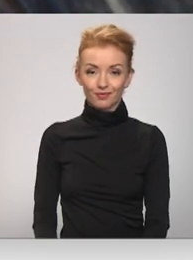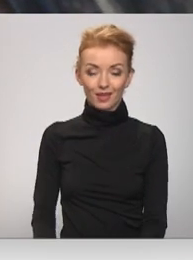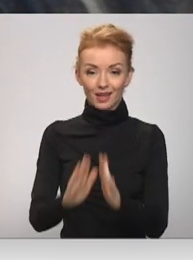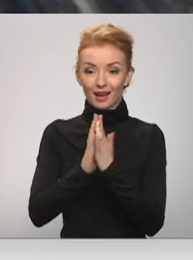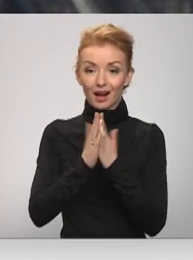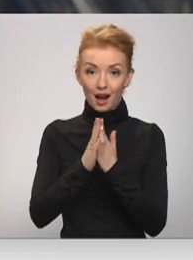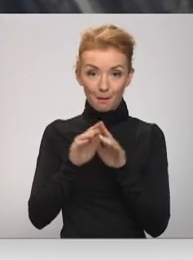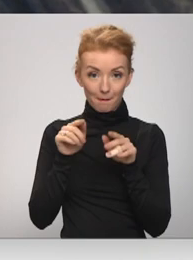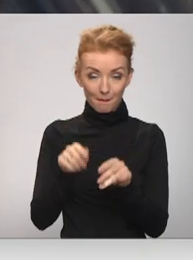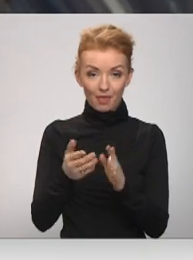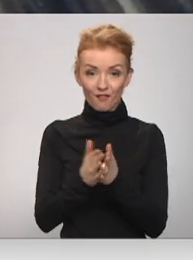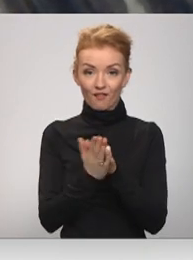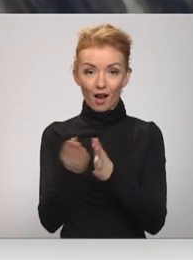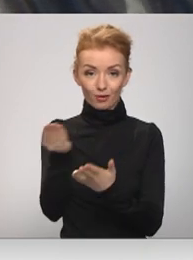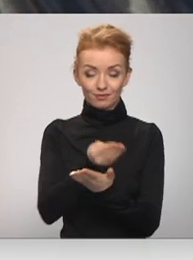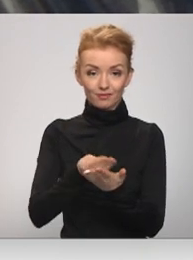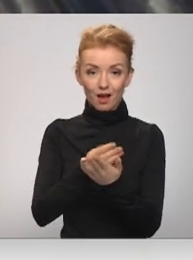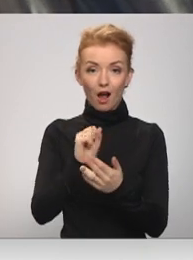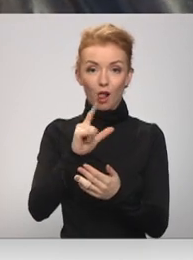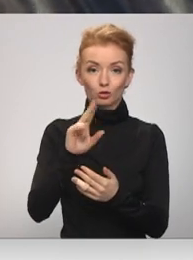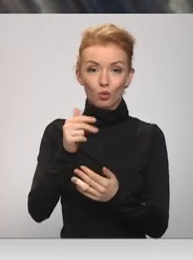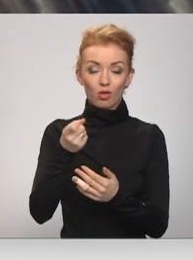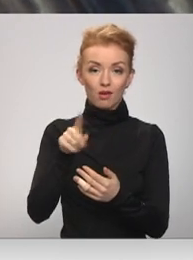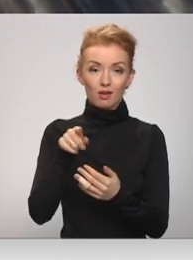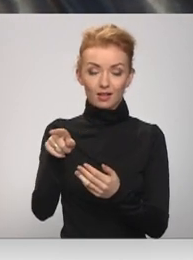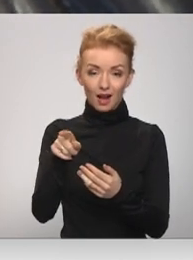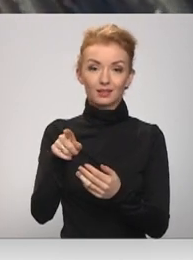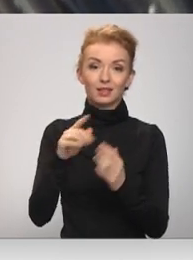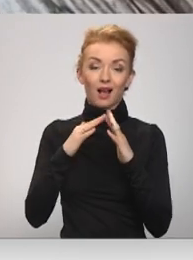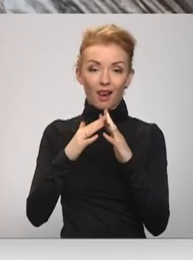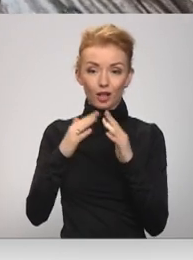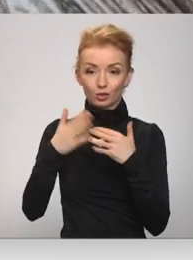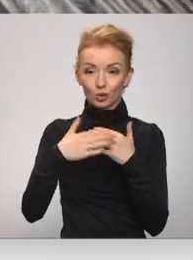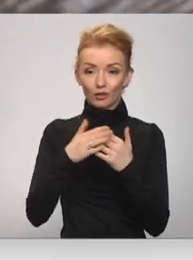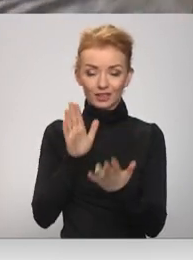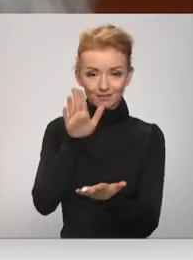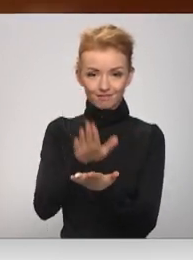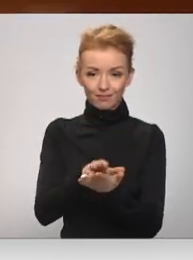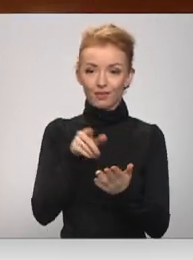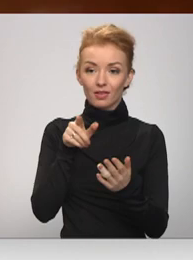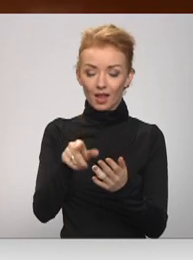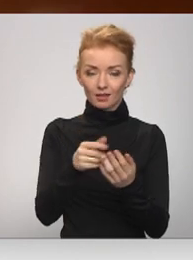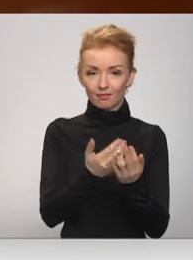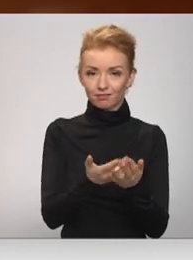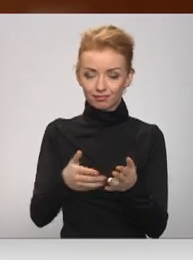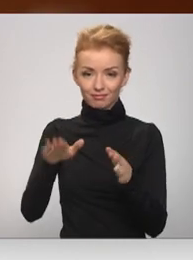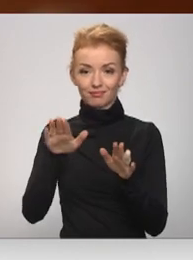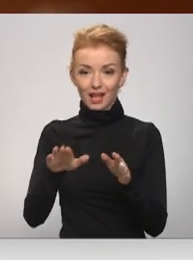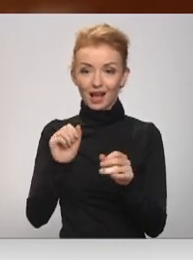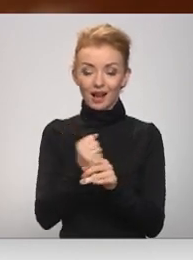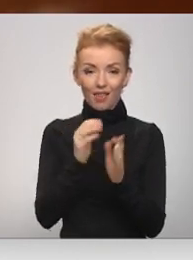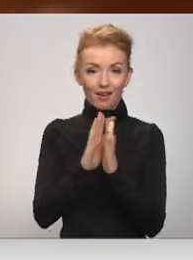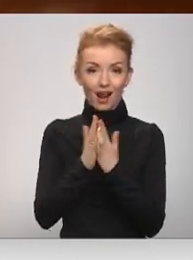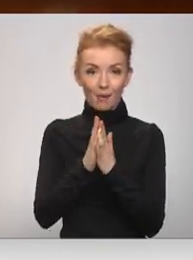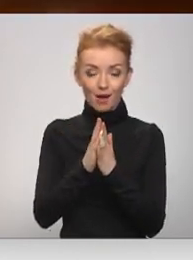Grāmatas Suita stāsta vāku rotā Alsungas pagasta ķīšu māju klēdz durvis. Tā simboliski atver vārtus ne tikai uz grāmatas